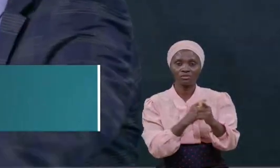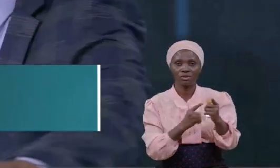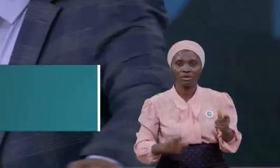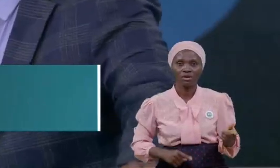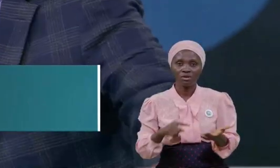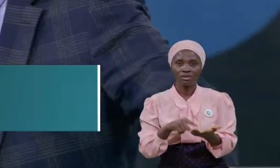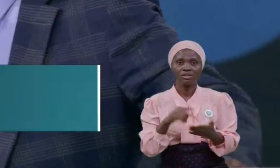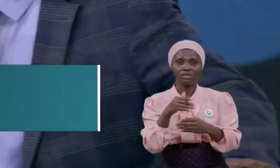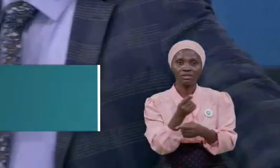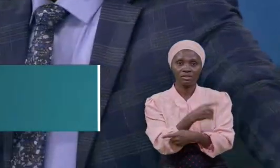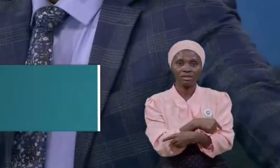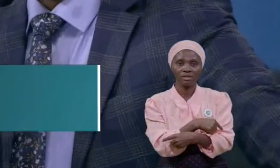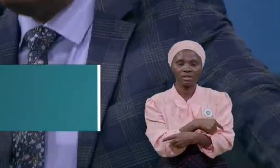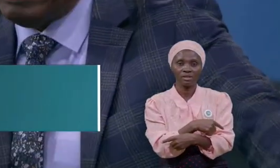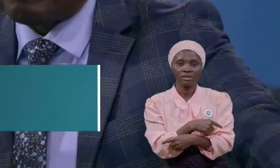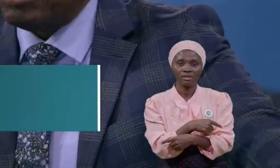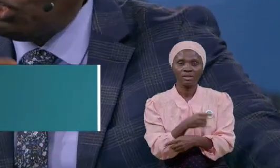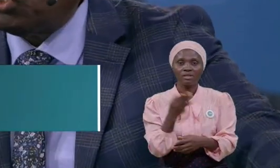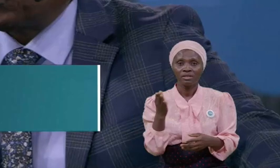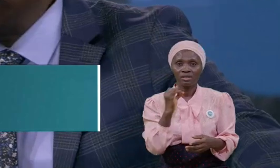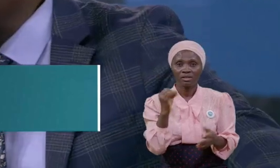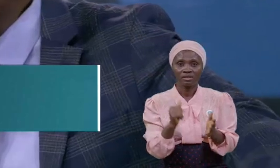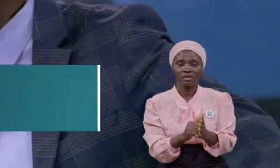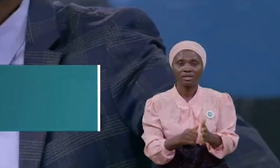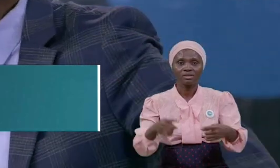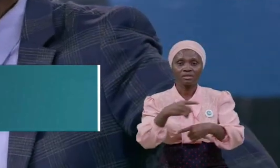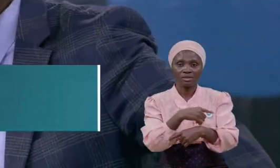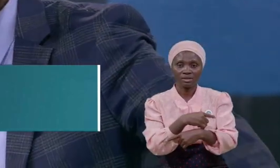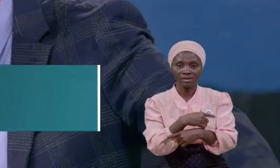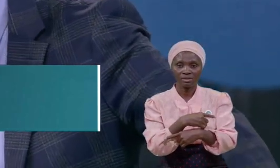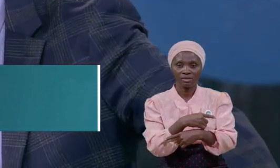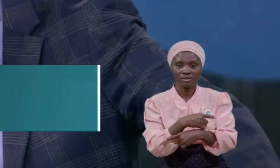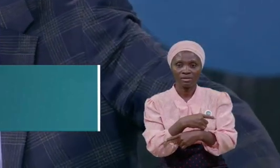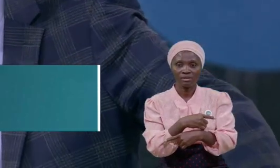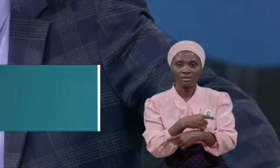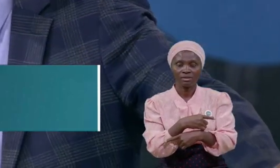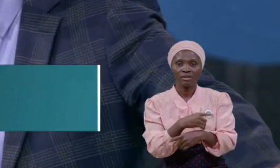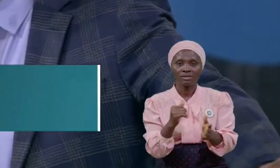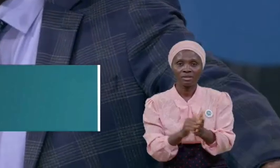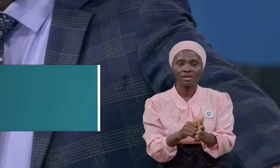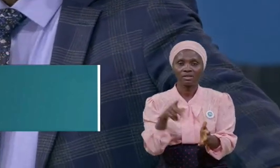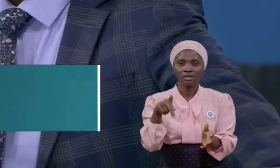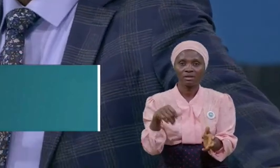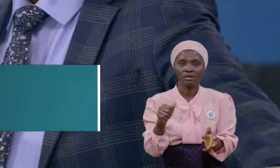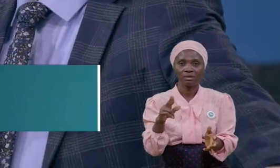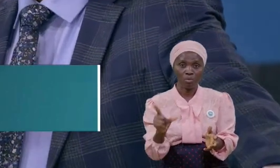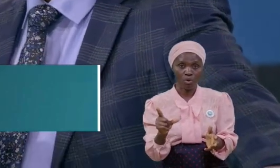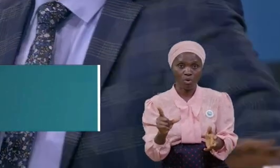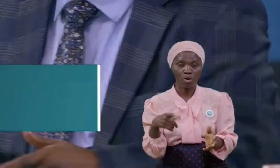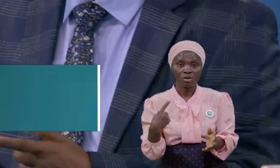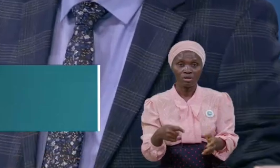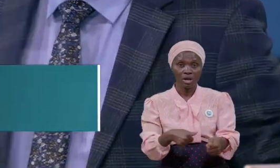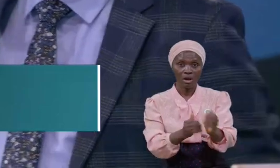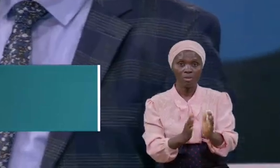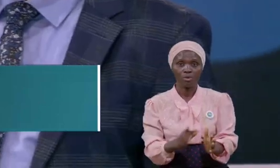a ce jour dont l'apôtre Paul a parlé. Il dit, me donnera la couronne. Et